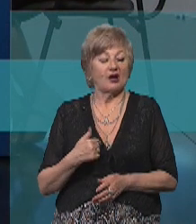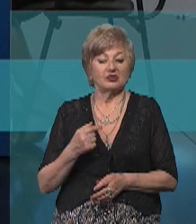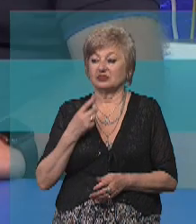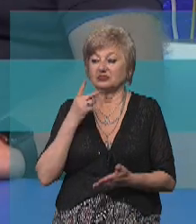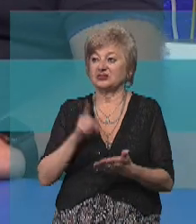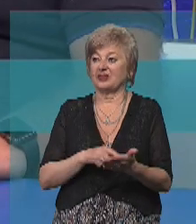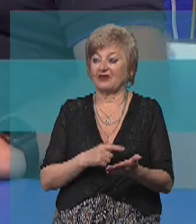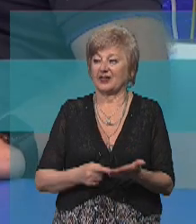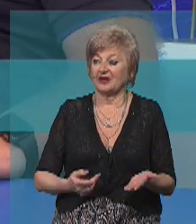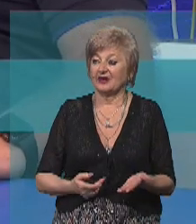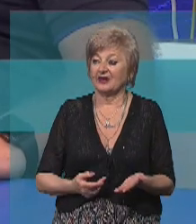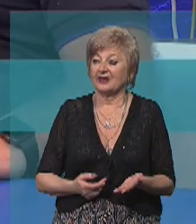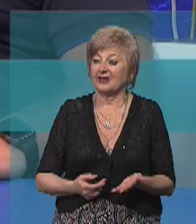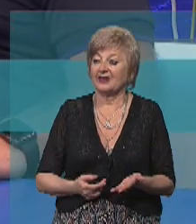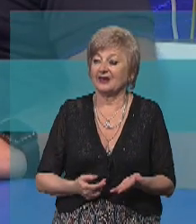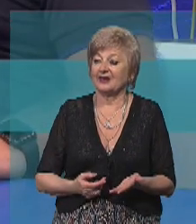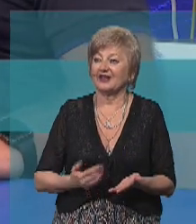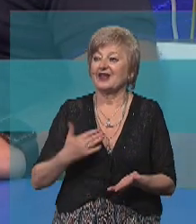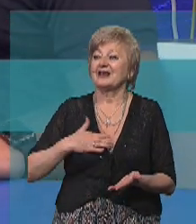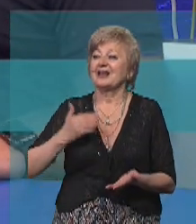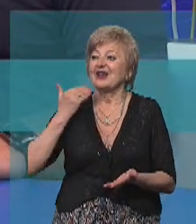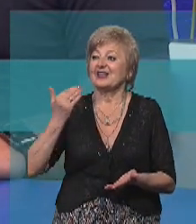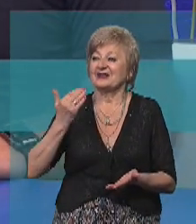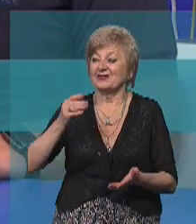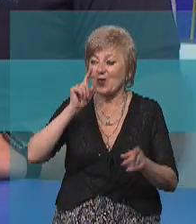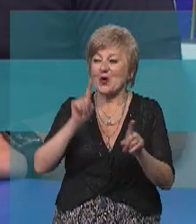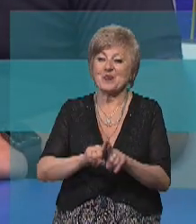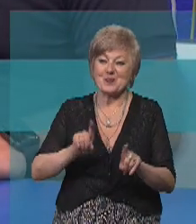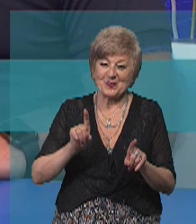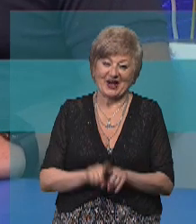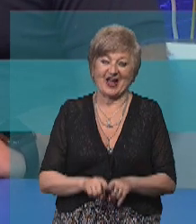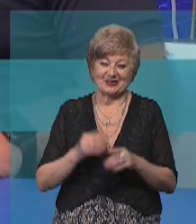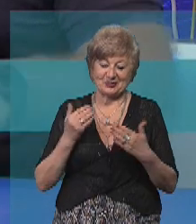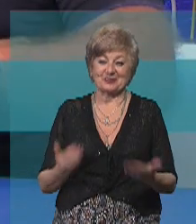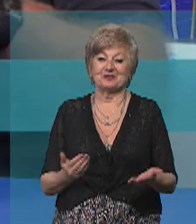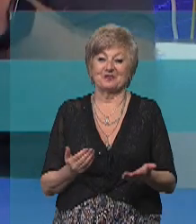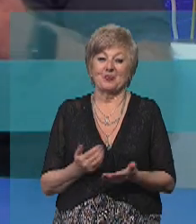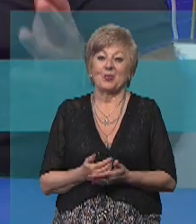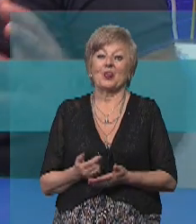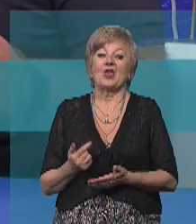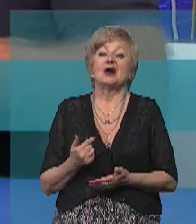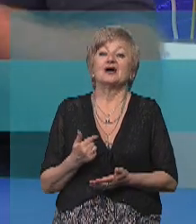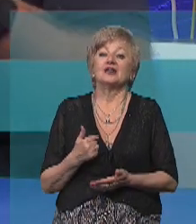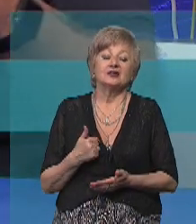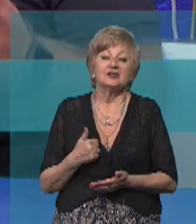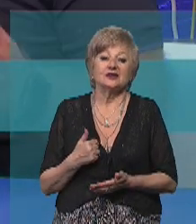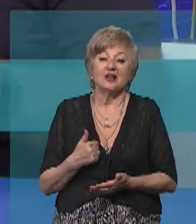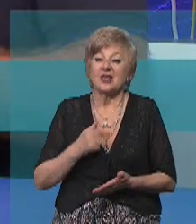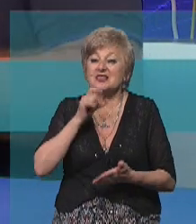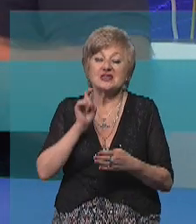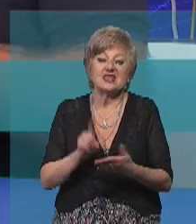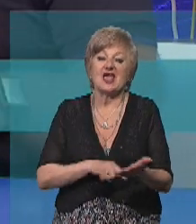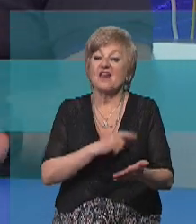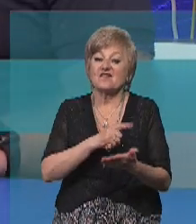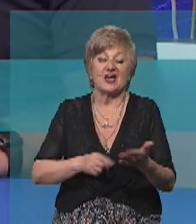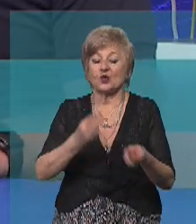що я кожний я. Народ от, гідний. Денис, це твій брат. Гідний свого уряду, я зрозуміла. Я песиміст. Я взагалі я